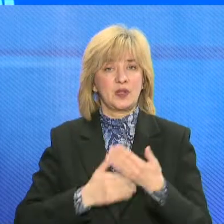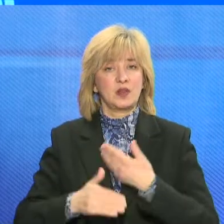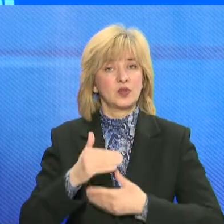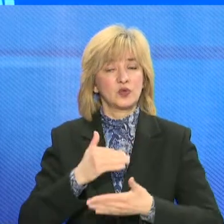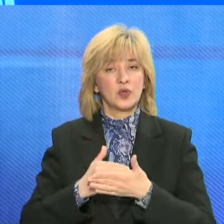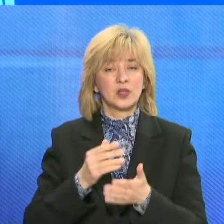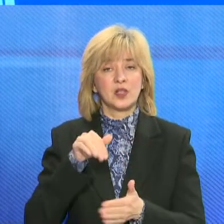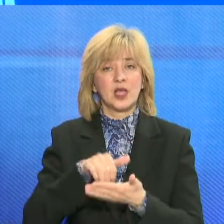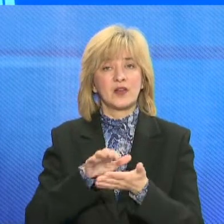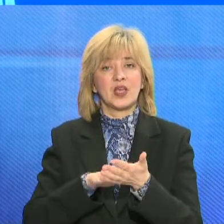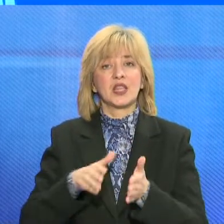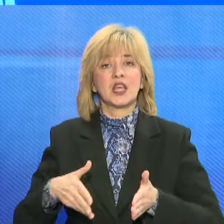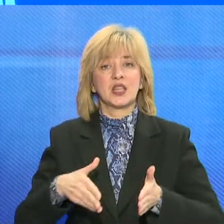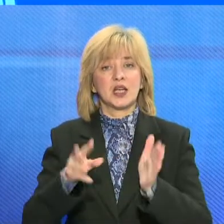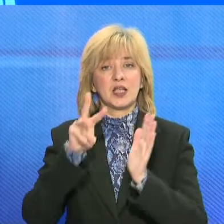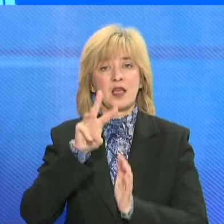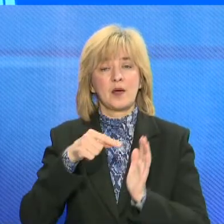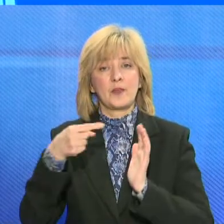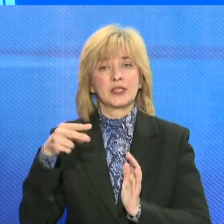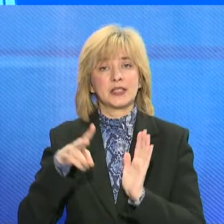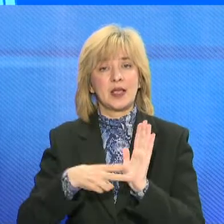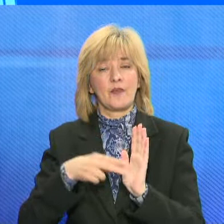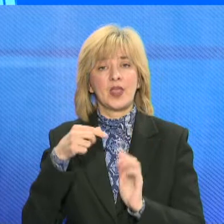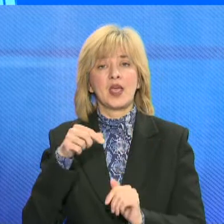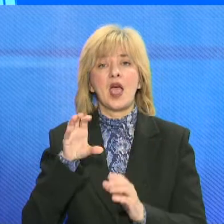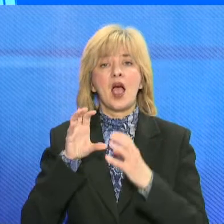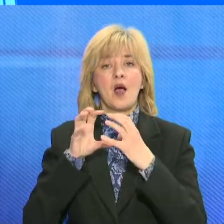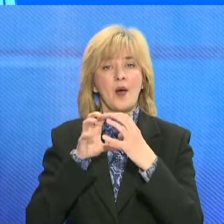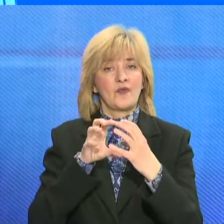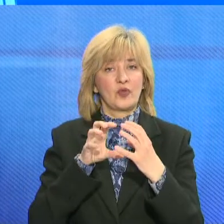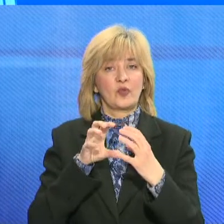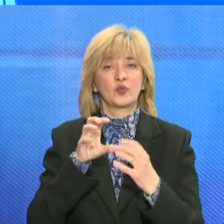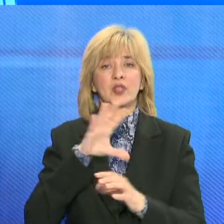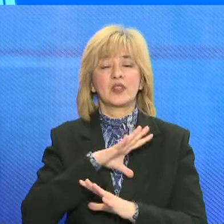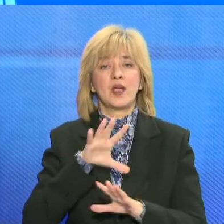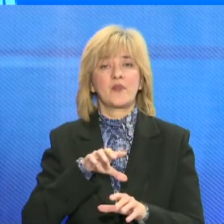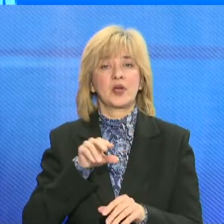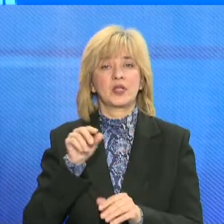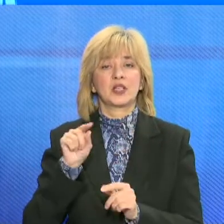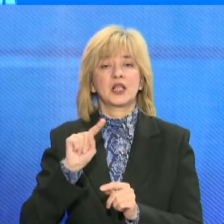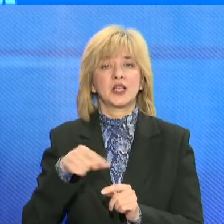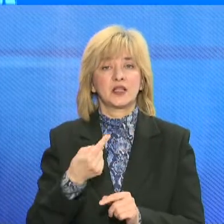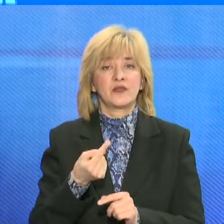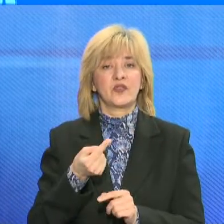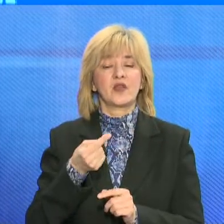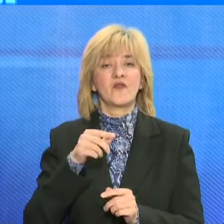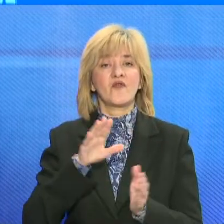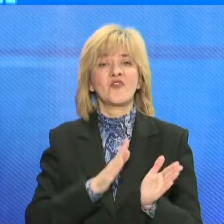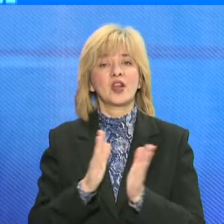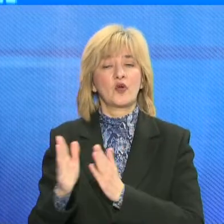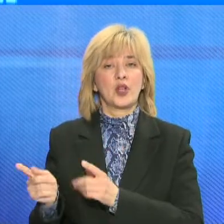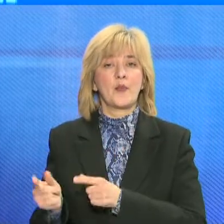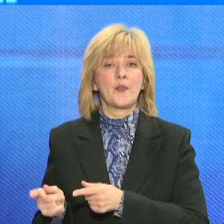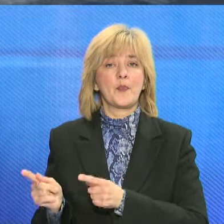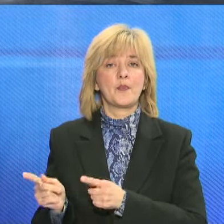трассе М7. Как подкреслили у Державтоинспекции, микроавтобус не был задействован у регулярных перевозках пассажиров.